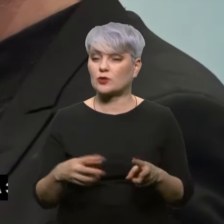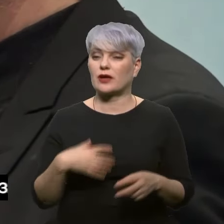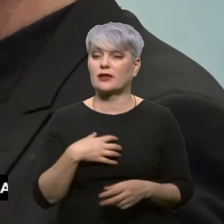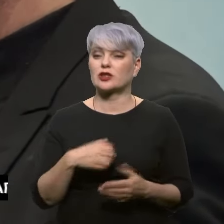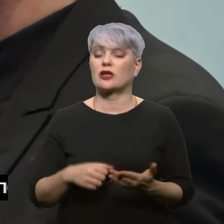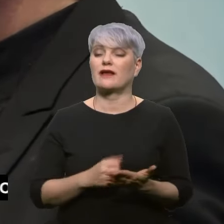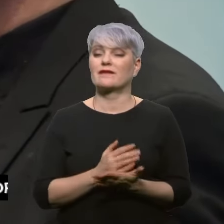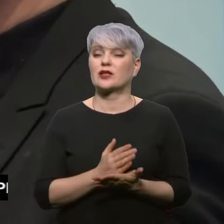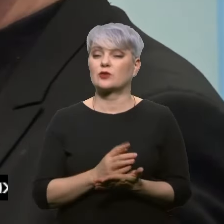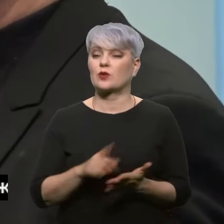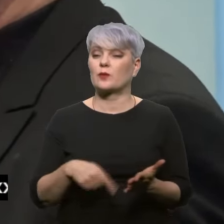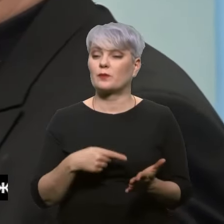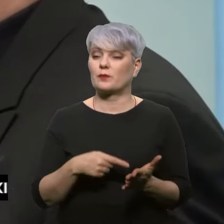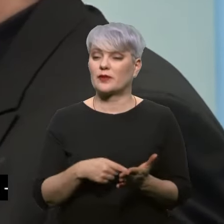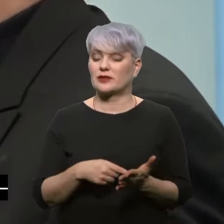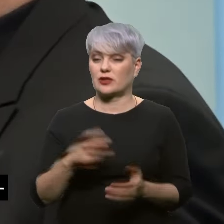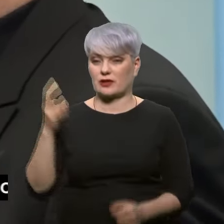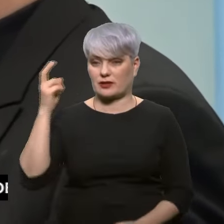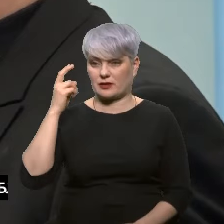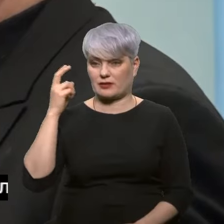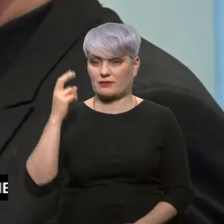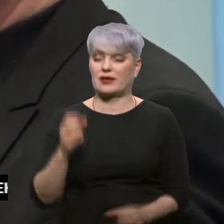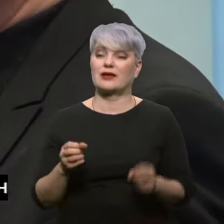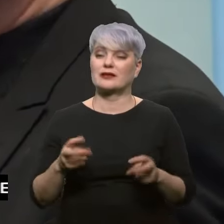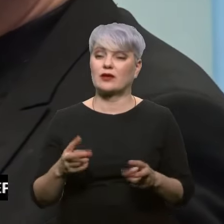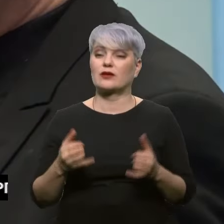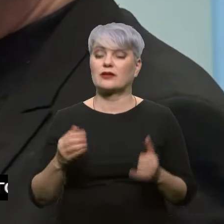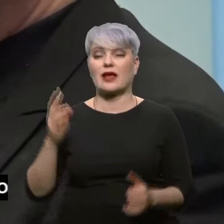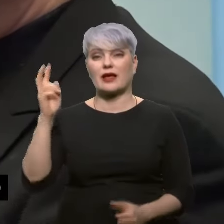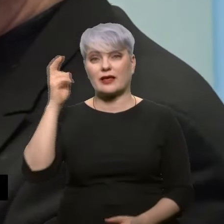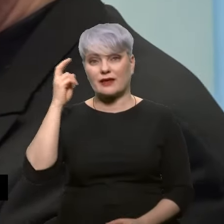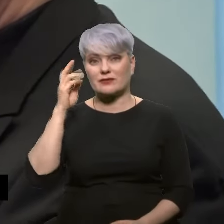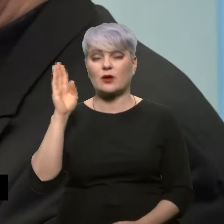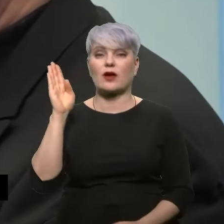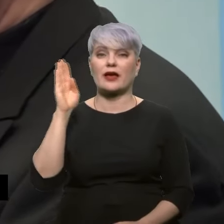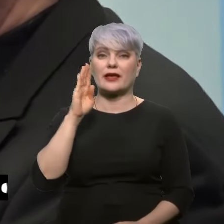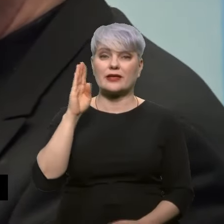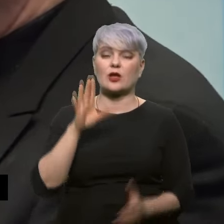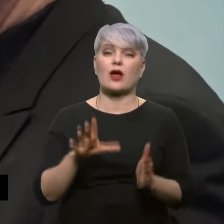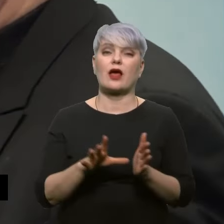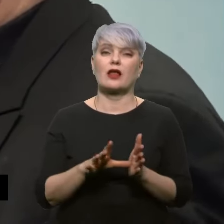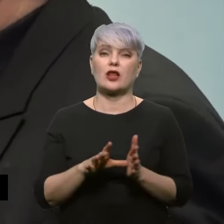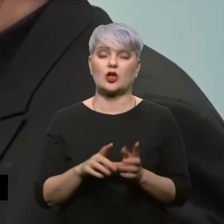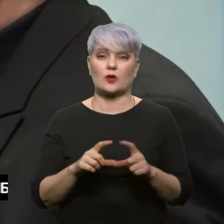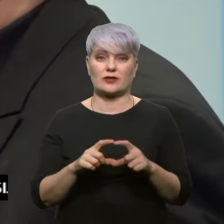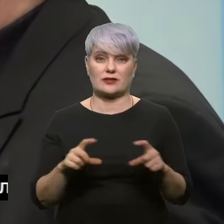інфраструктури міста Києва. Тобто загрозу для Київської гідроелектростанції. На мою думку, це є неправда.